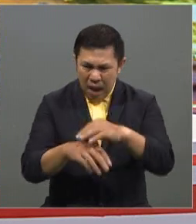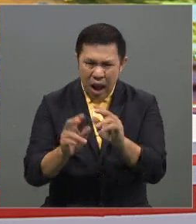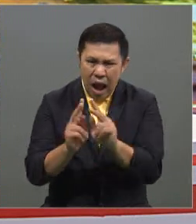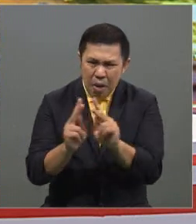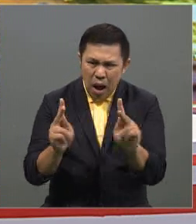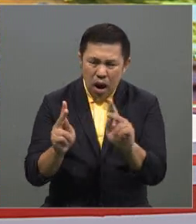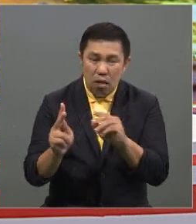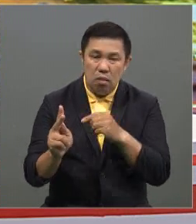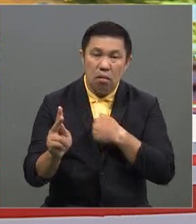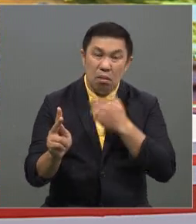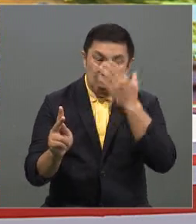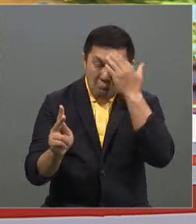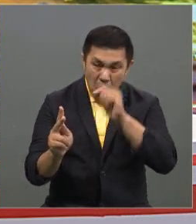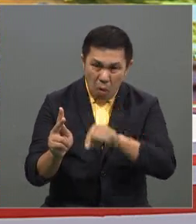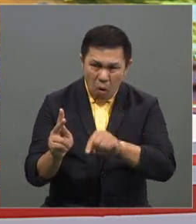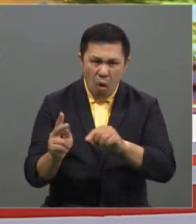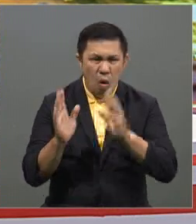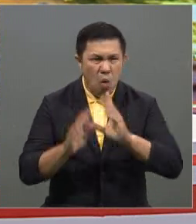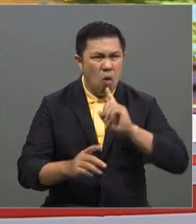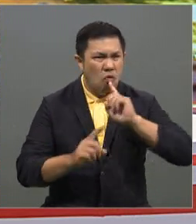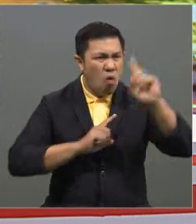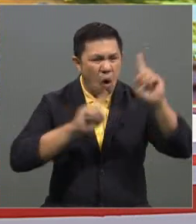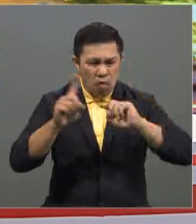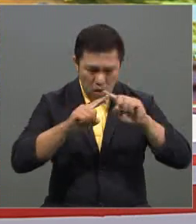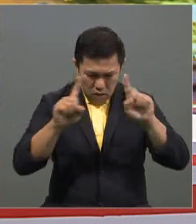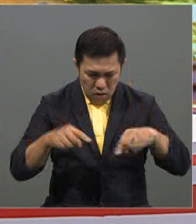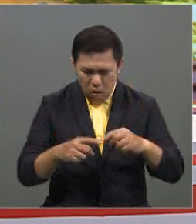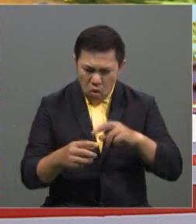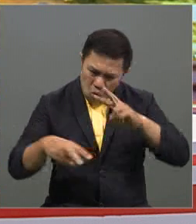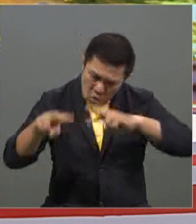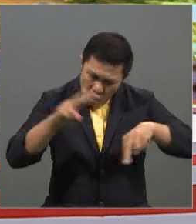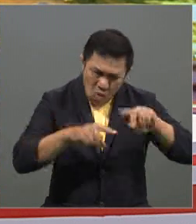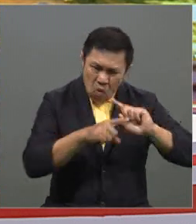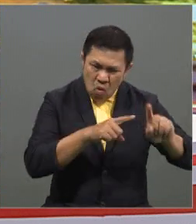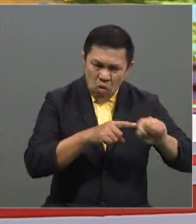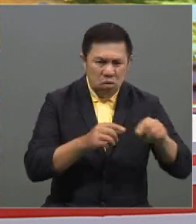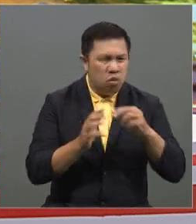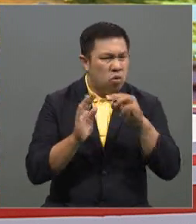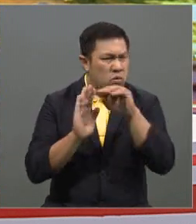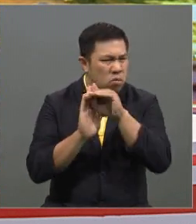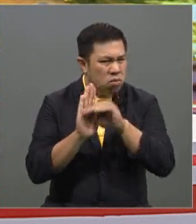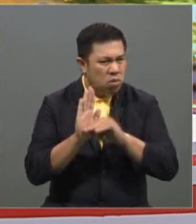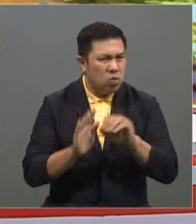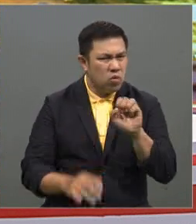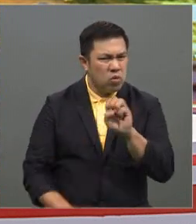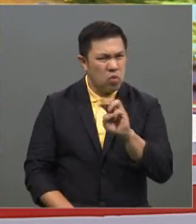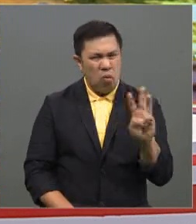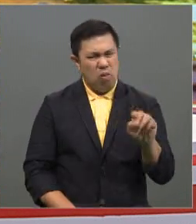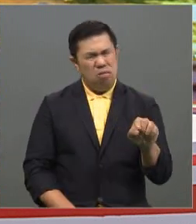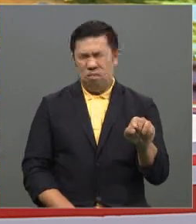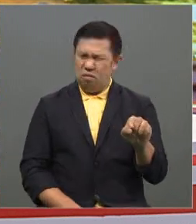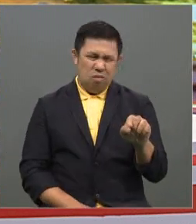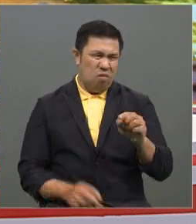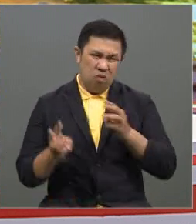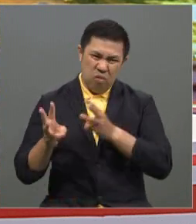เพราะว่าจากที่เห็นๆว่ามีเรื่องร้องเรียนต่างๆเข้ามาให้มีการตรวจสอบกันมากมายว่ากระบวนการได้มาซึ่งสวเนี่ยวิธี